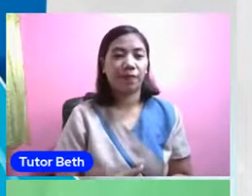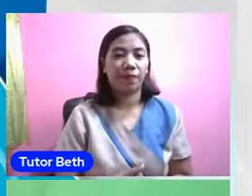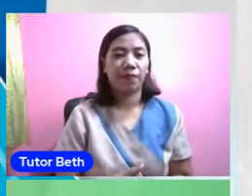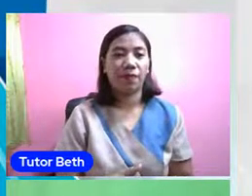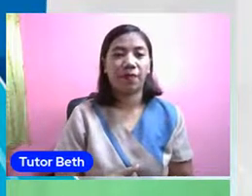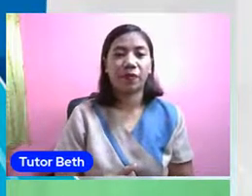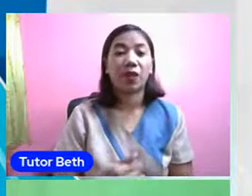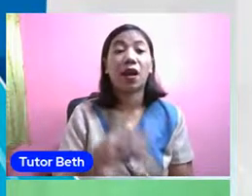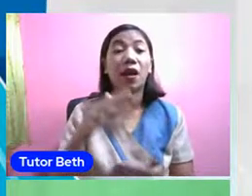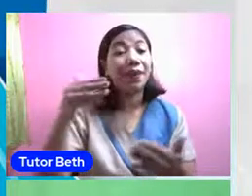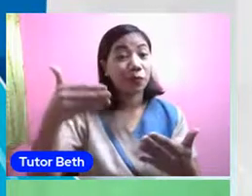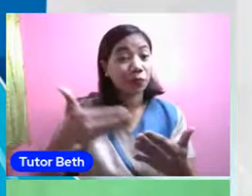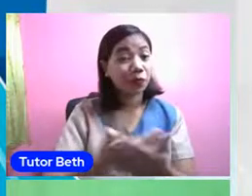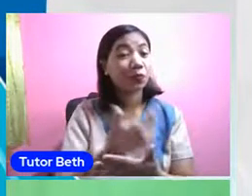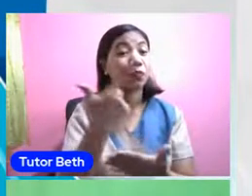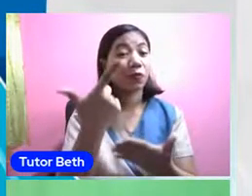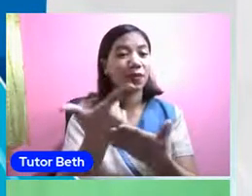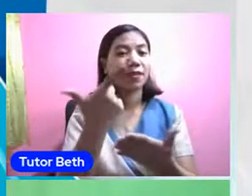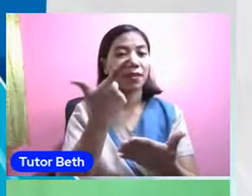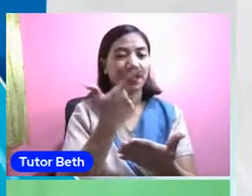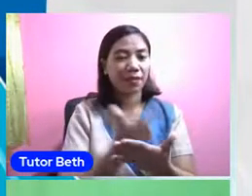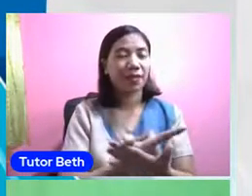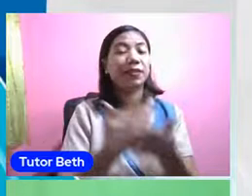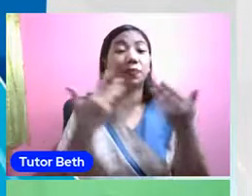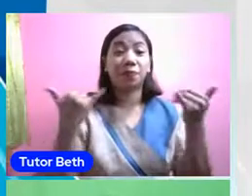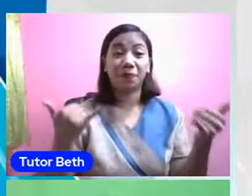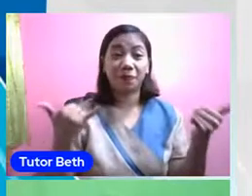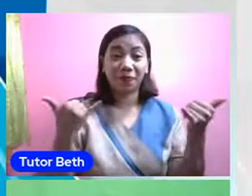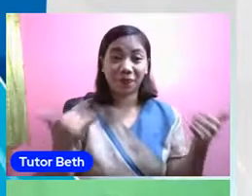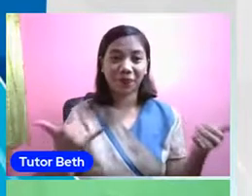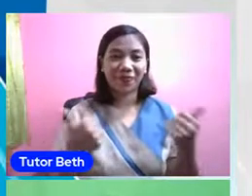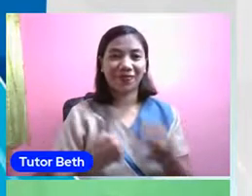bago nating pag-aaralan sa araw na ito.